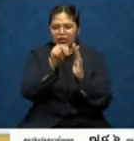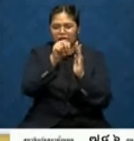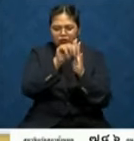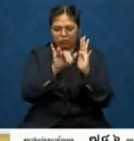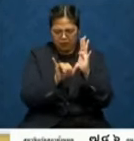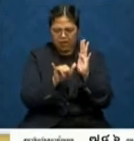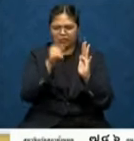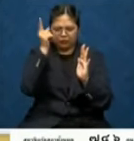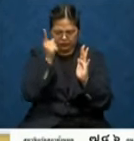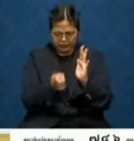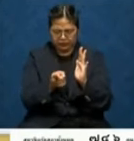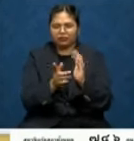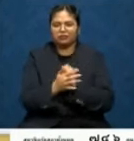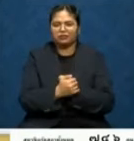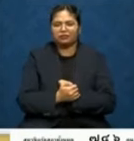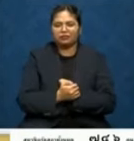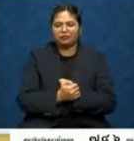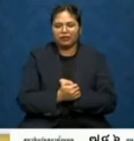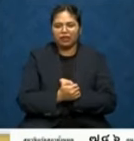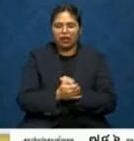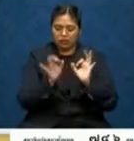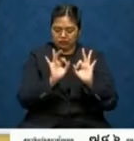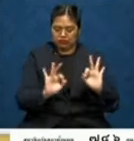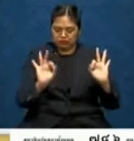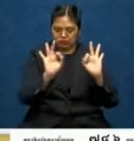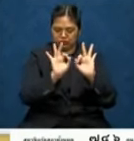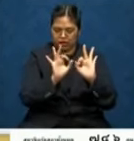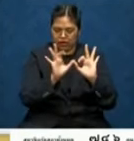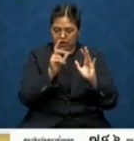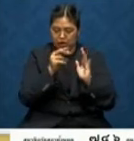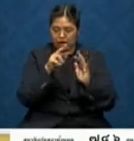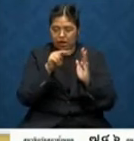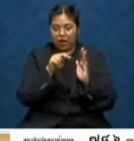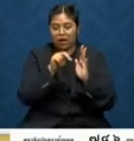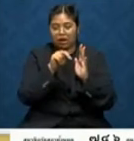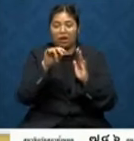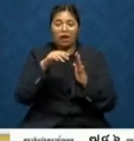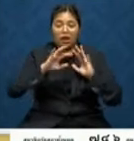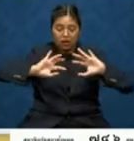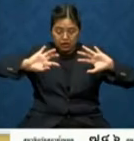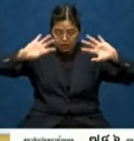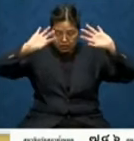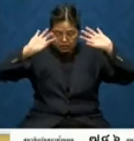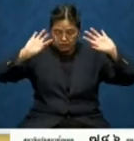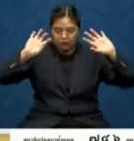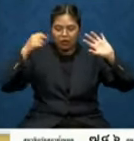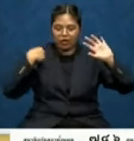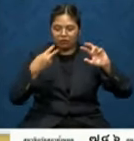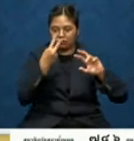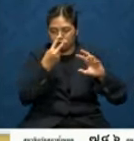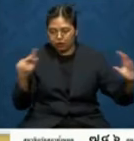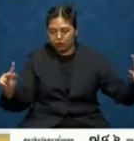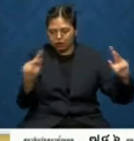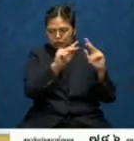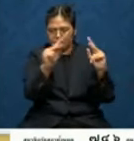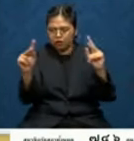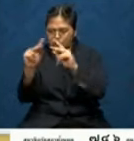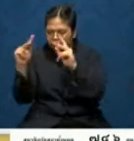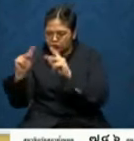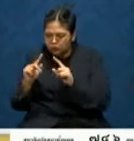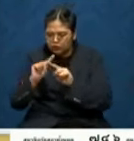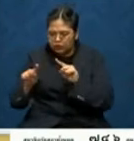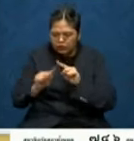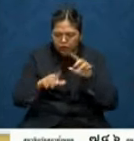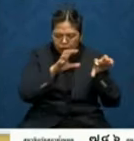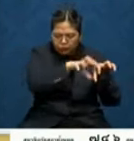แยกระหว่างความเป็นผู้กำกับกับการเป็นผู้ปฏิบัติปัจจุบันที่มีหลายกระทรวงเป็นทั้งผู้กำกับ